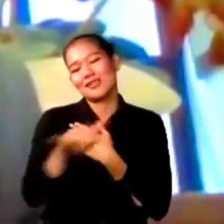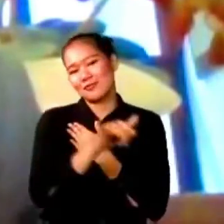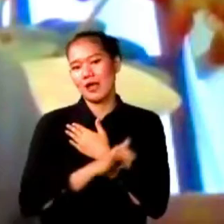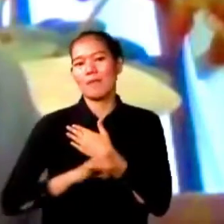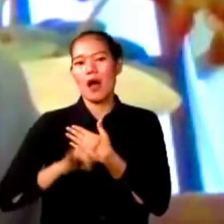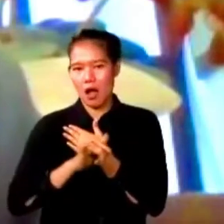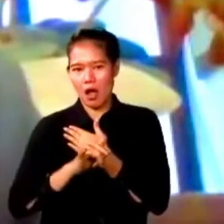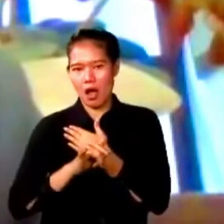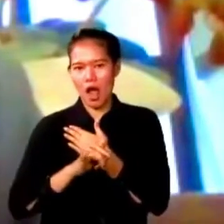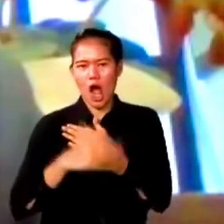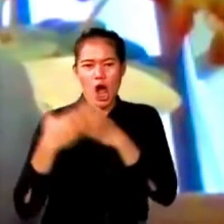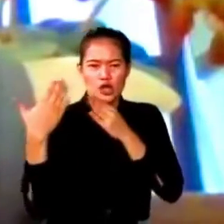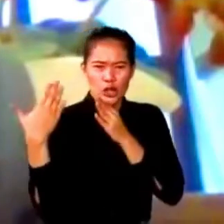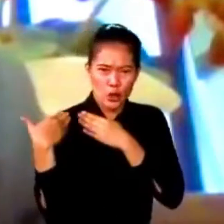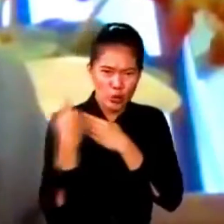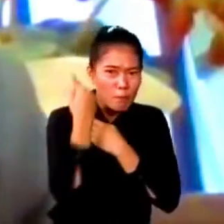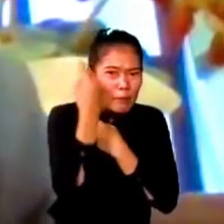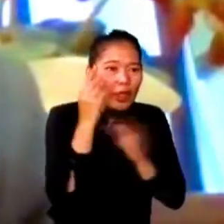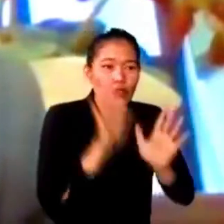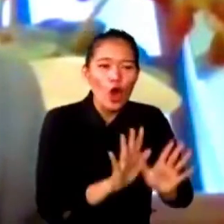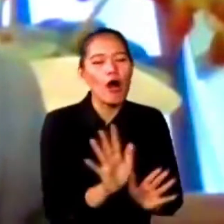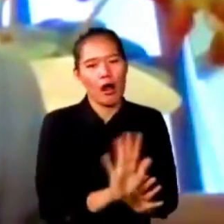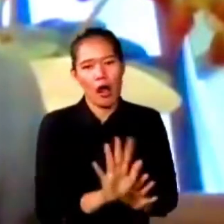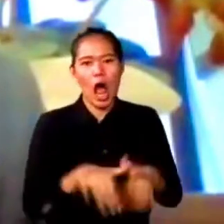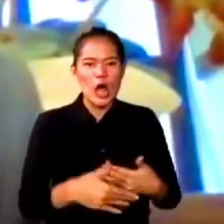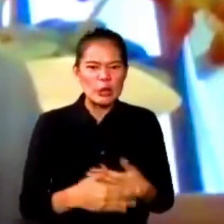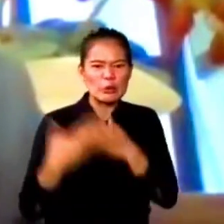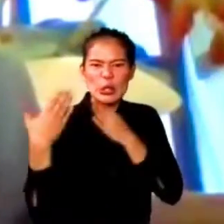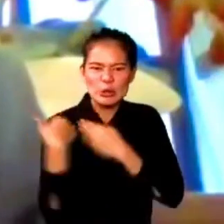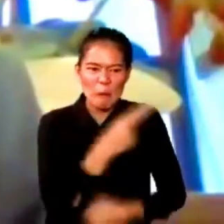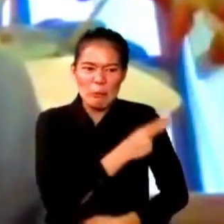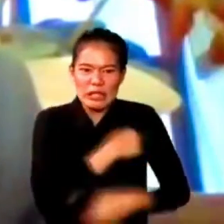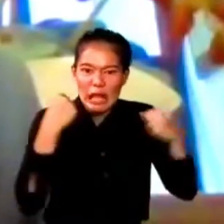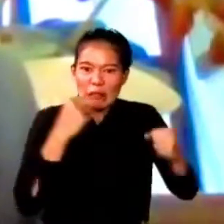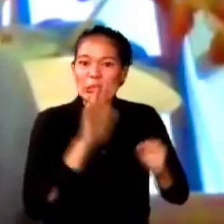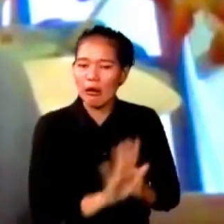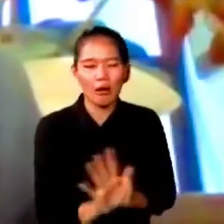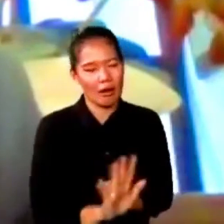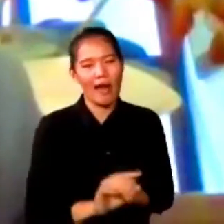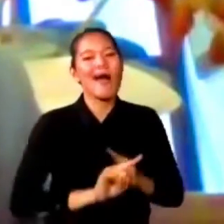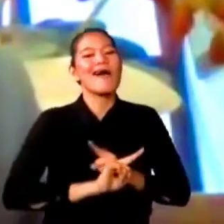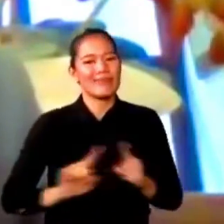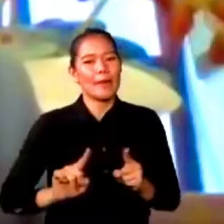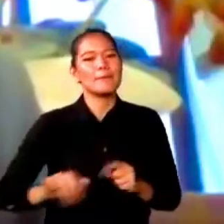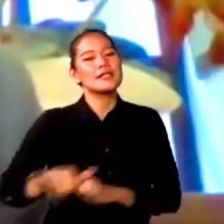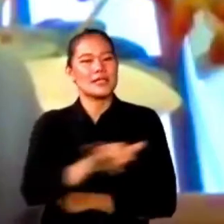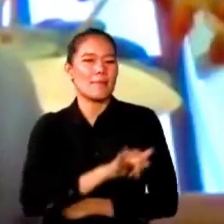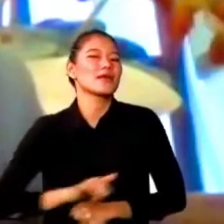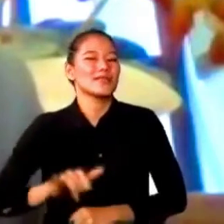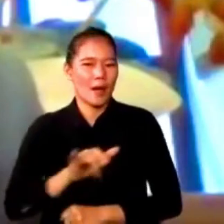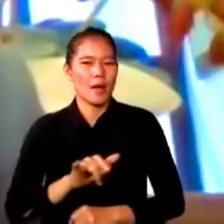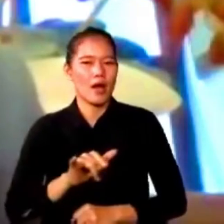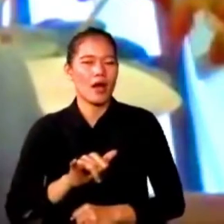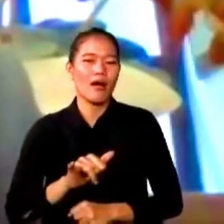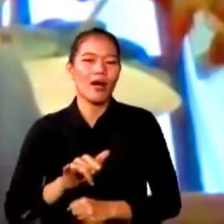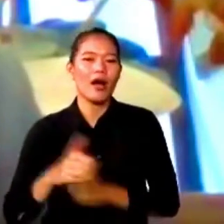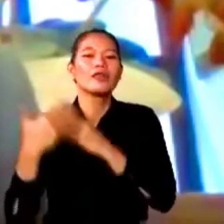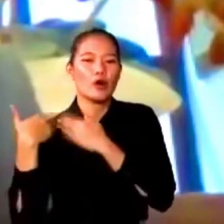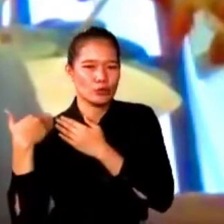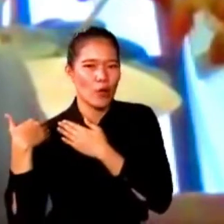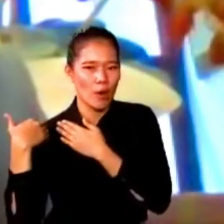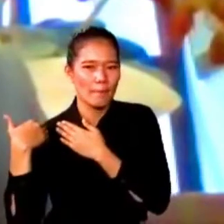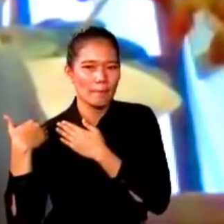bukan hanya dibebankan kepada pemerintah atau tenaga kesehatan semata tetapi tanggung jawab kolektif kita